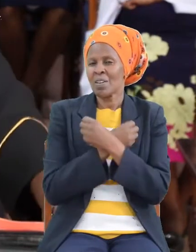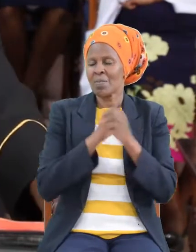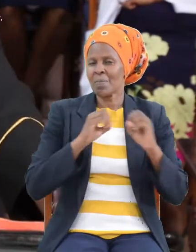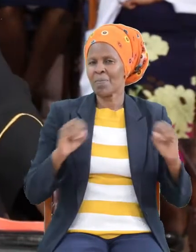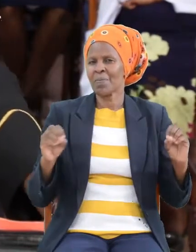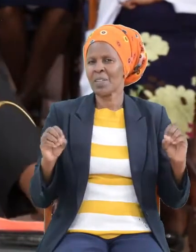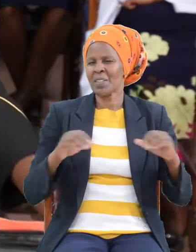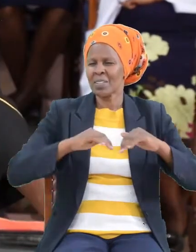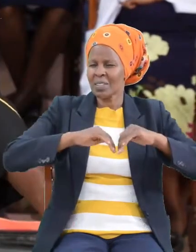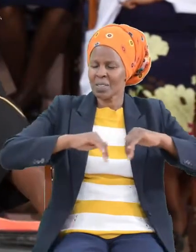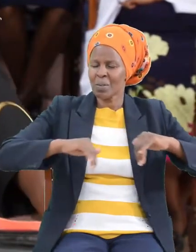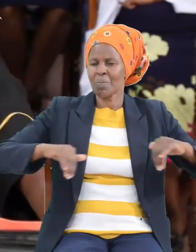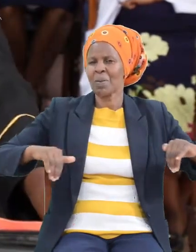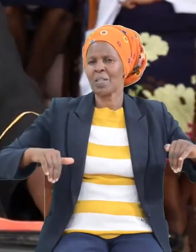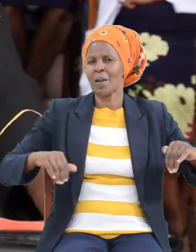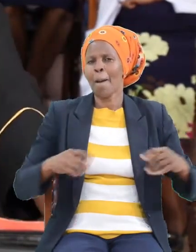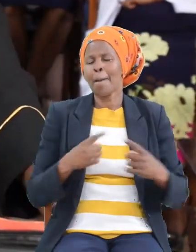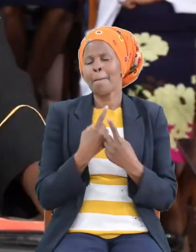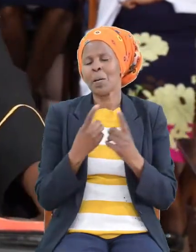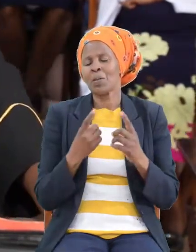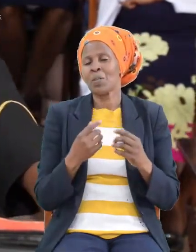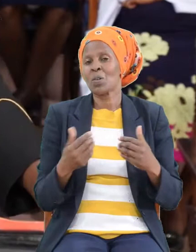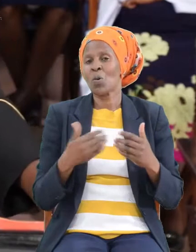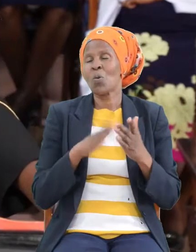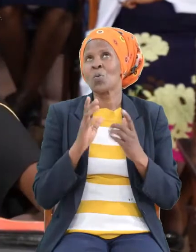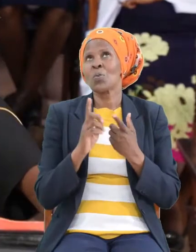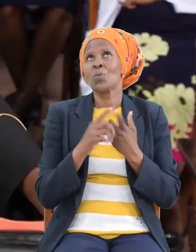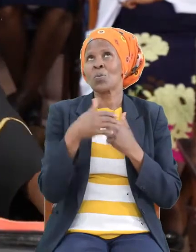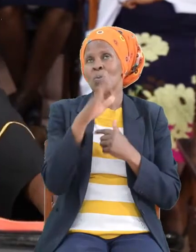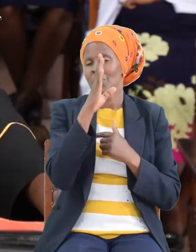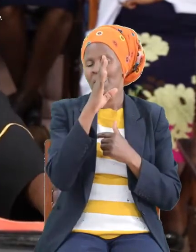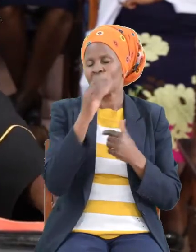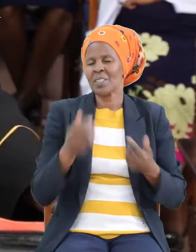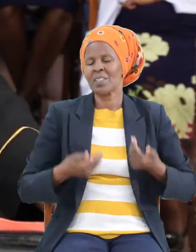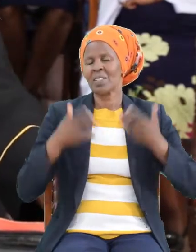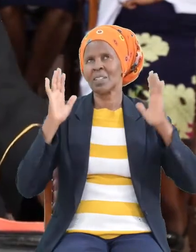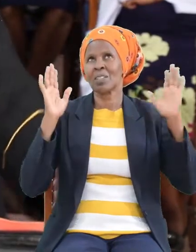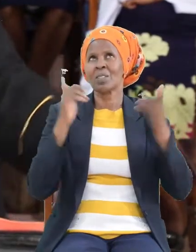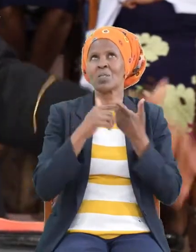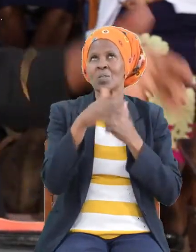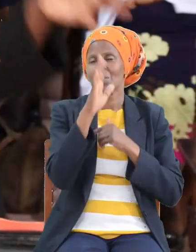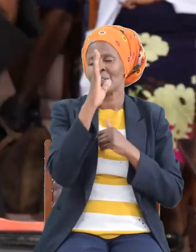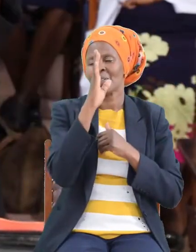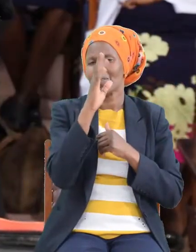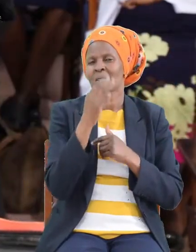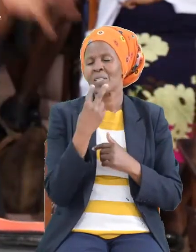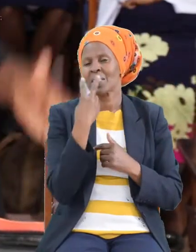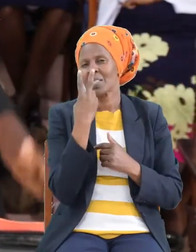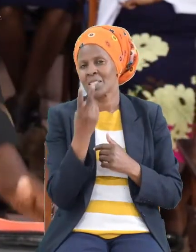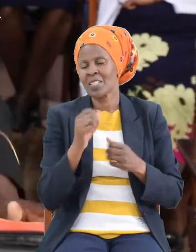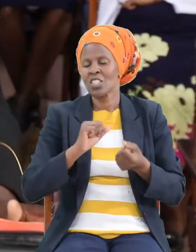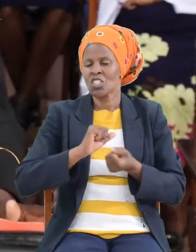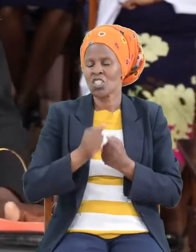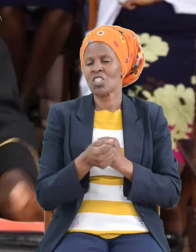ya kutengana. Lakini wakati wanamrudia Mungu na kujipeana kwake, tunaona mambo